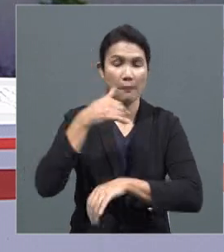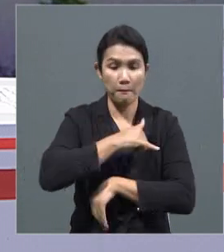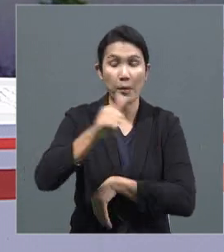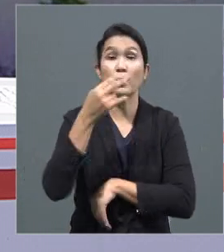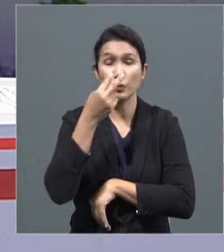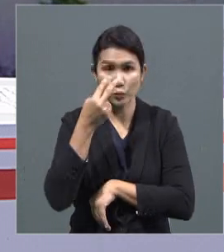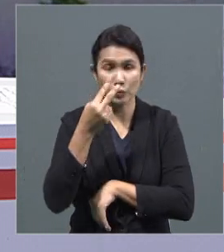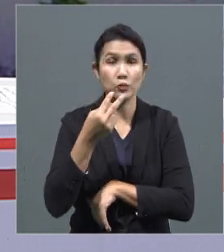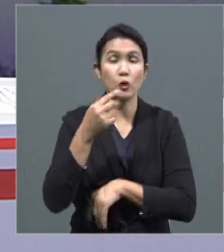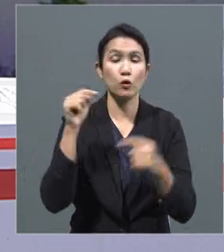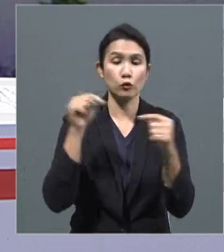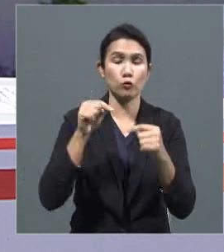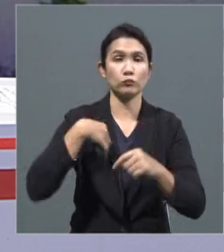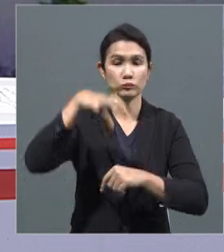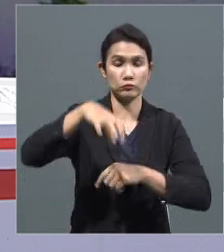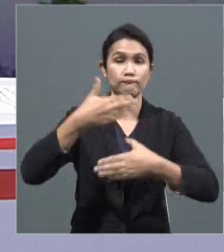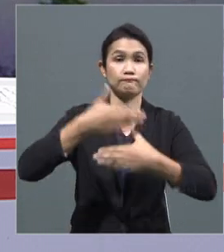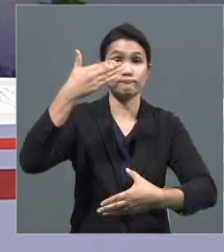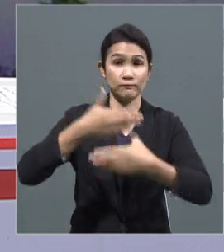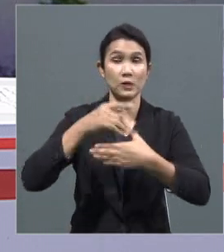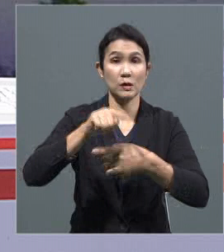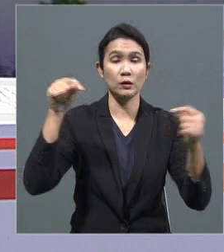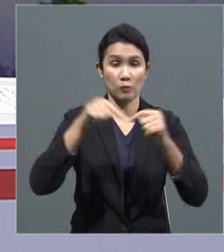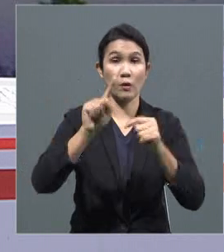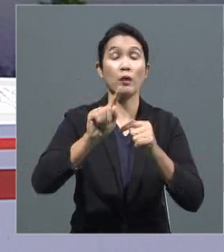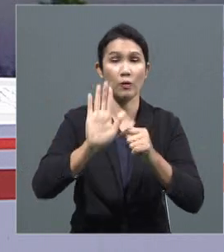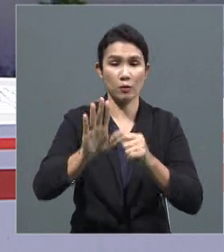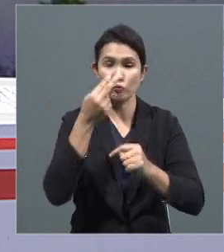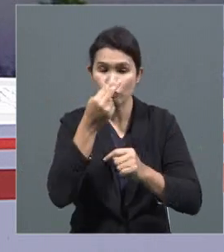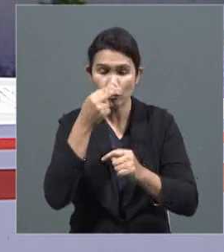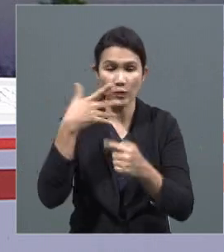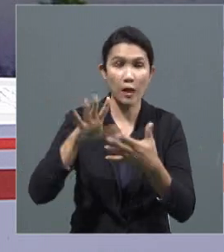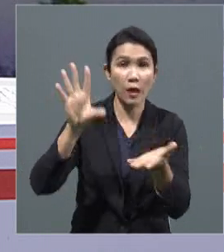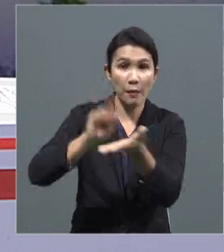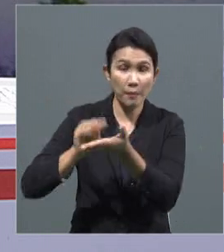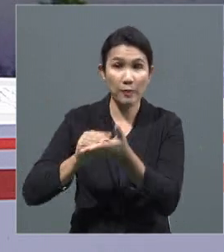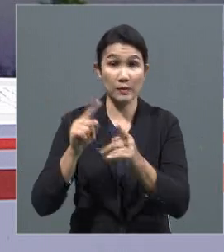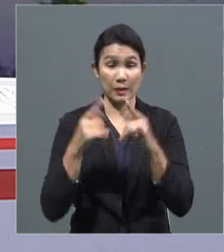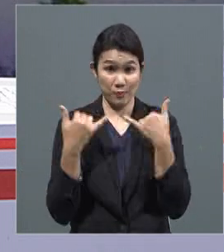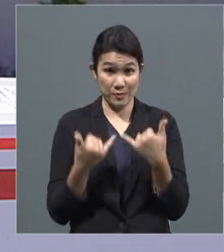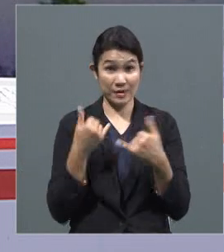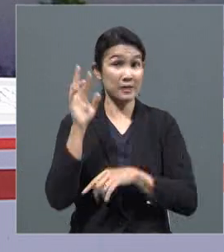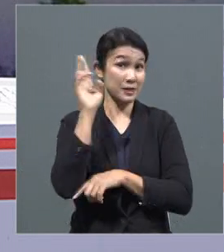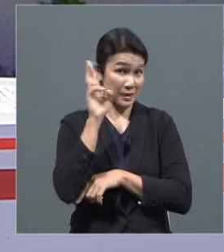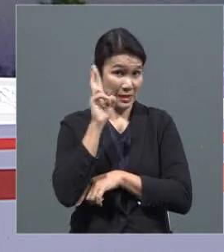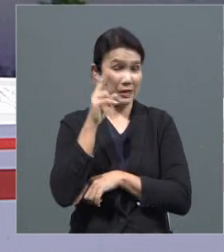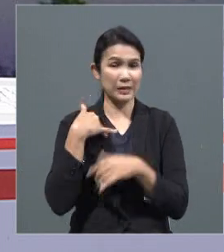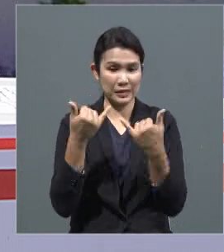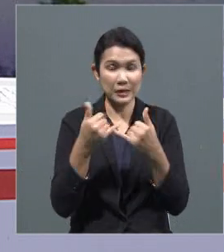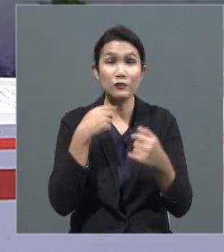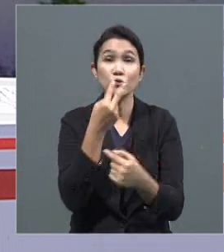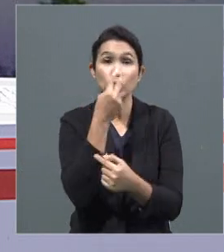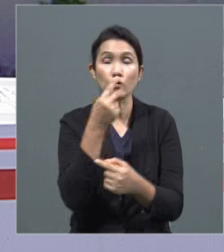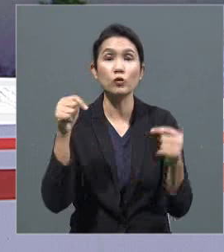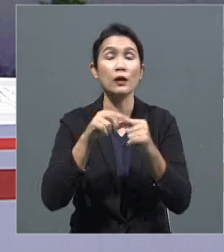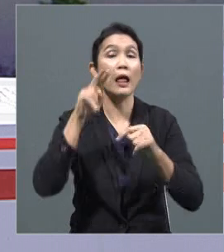น้ำที่ทางกรมชลประทานแถวสามเสนนั่นเองเดี๋ยวมีรายงานมาให้ทราบกันแต่ว่าข่าวเที่ยงวันนี้ค่ะขอโฟกัสไปที่สถานการณ์น้